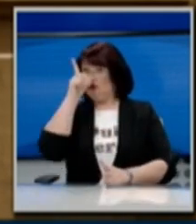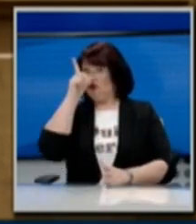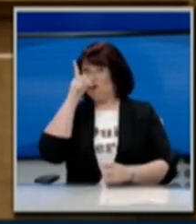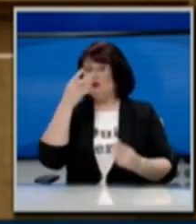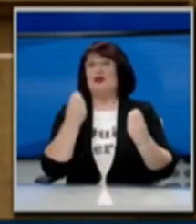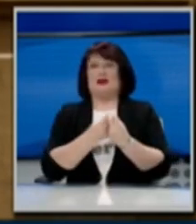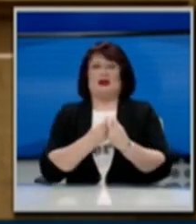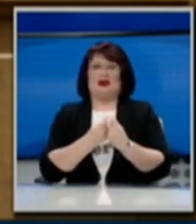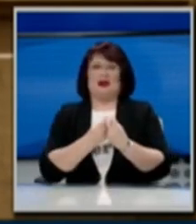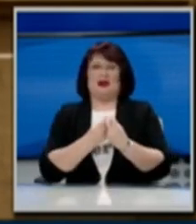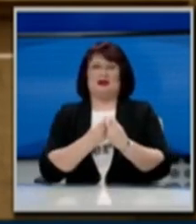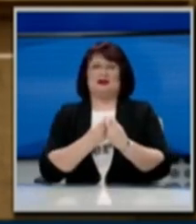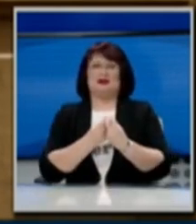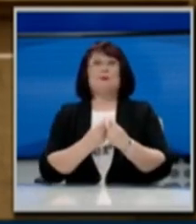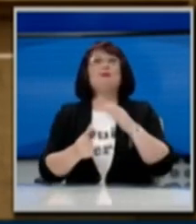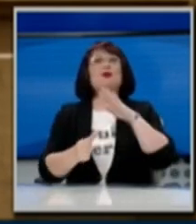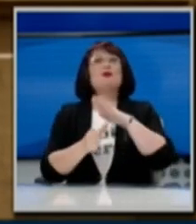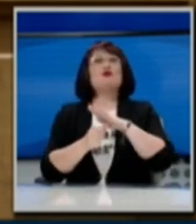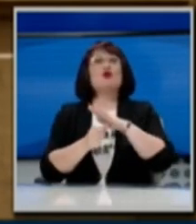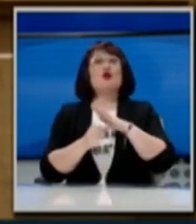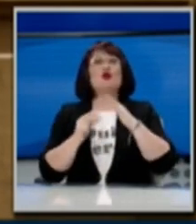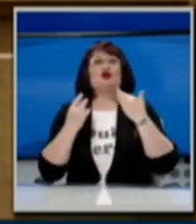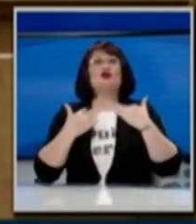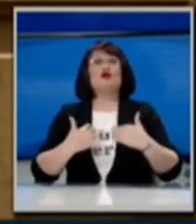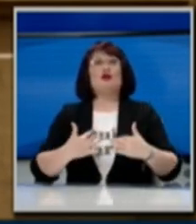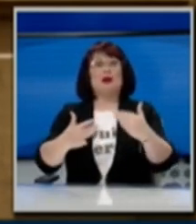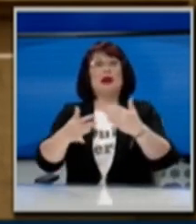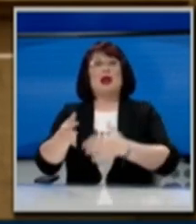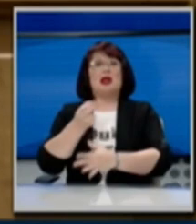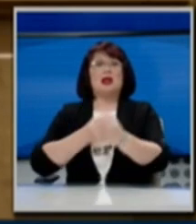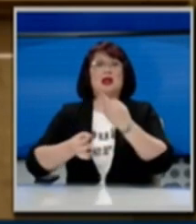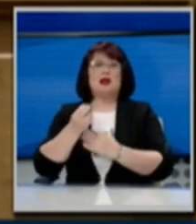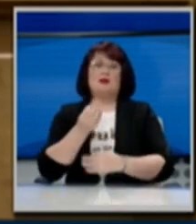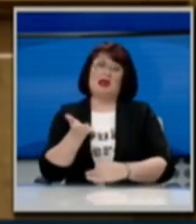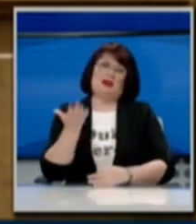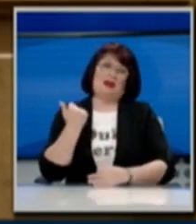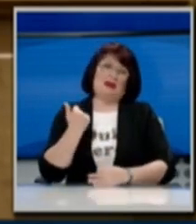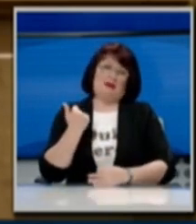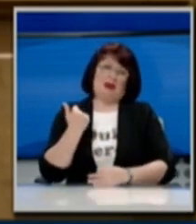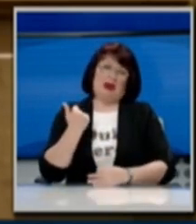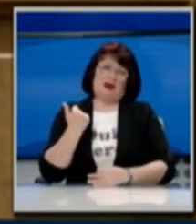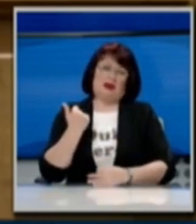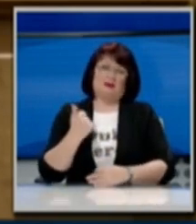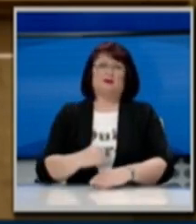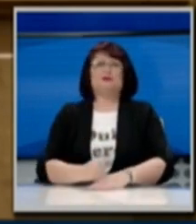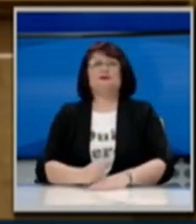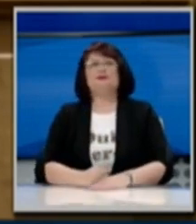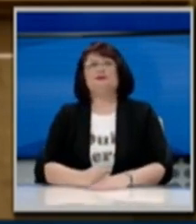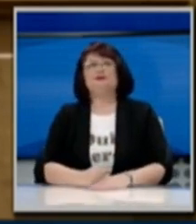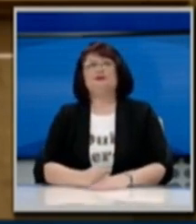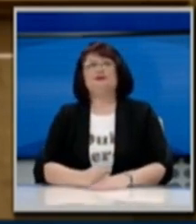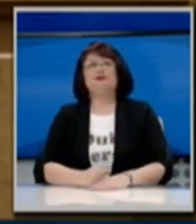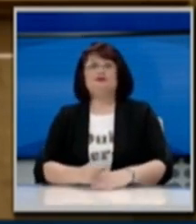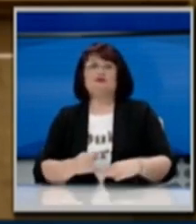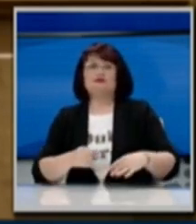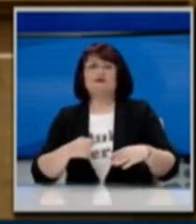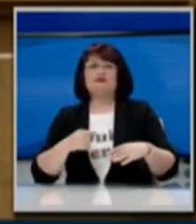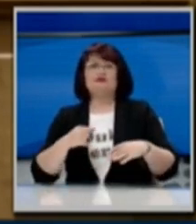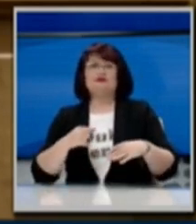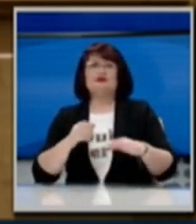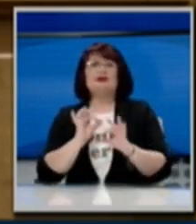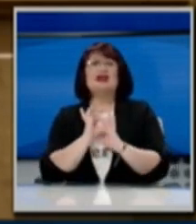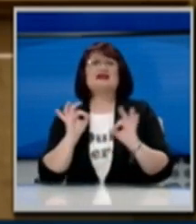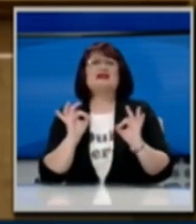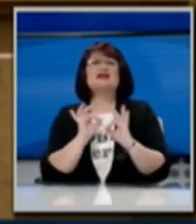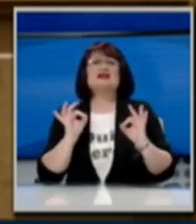κύριος Πρόεδρος της Βουλής διαβεβαίωσε ότι δεν θα υπάρξει. Και αυτής της επιδεικτικής